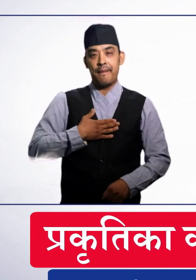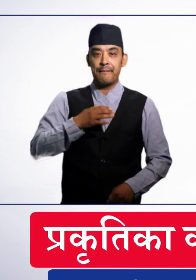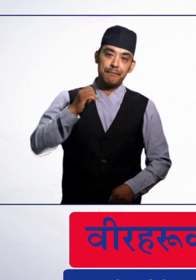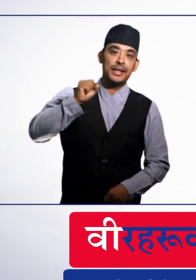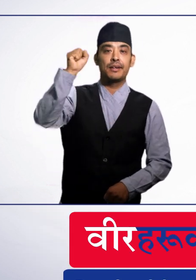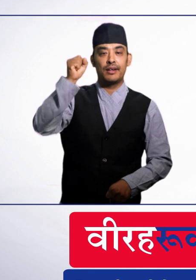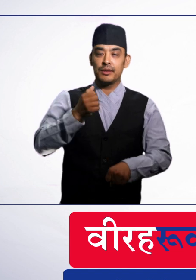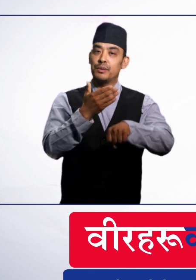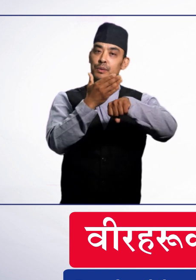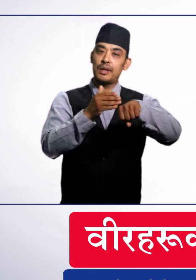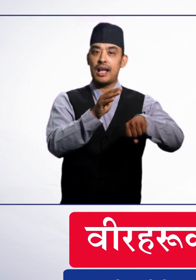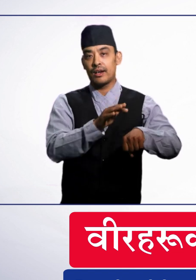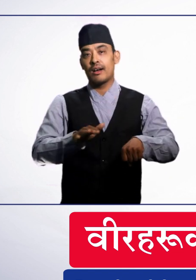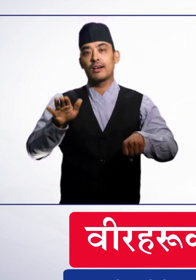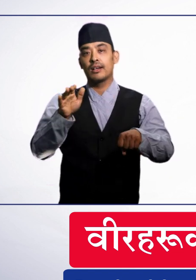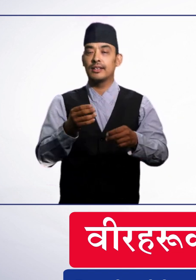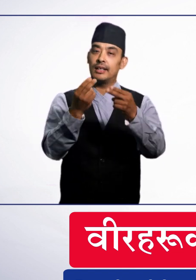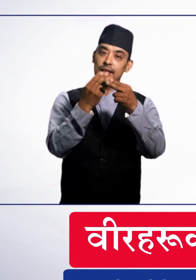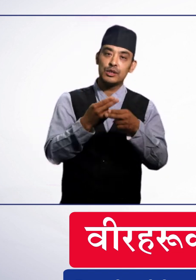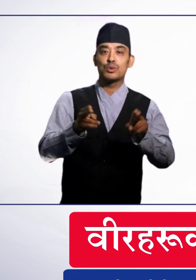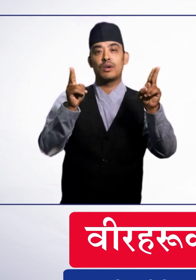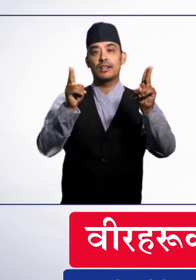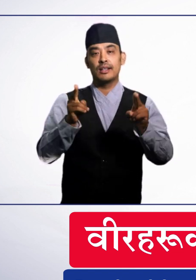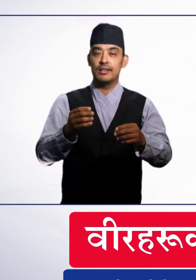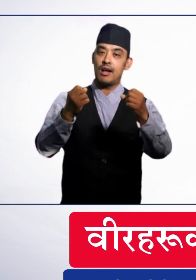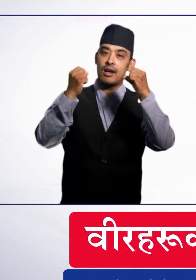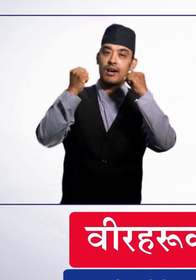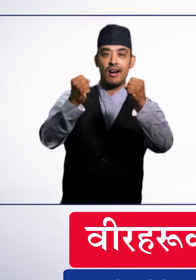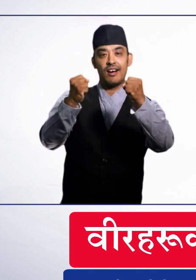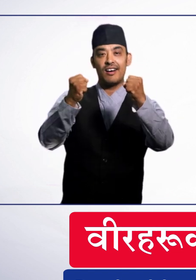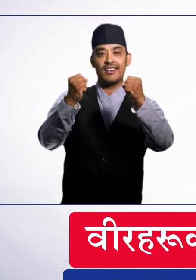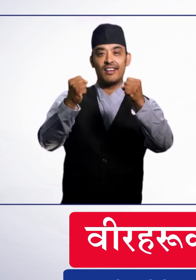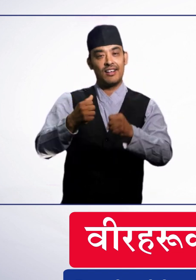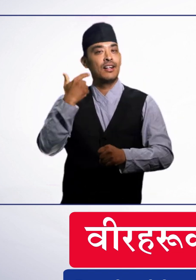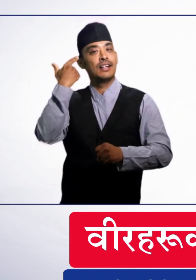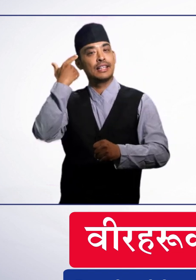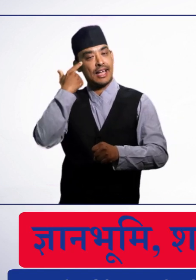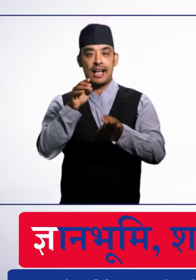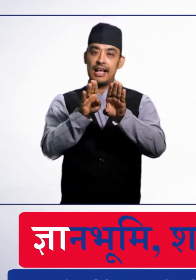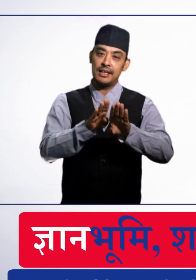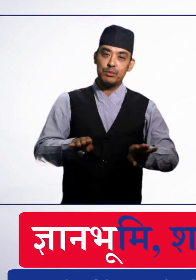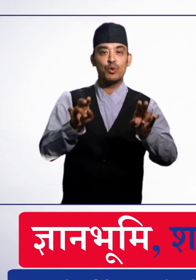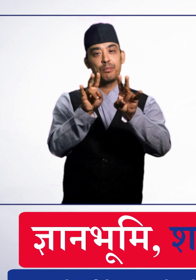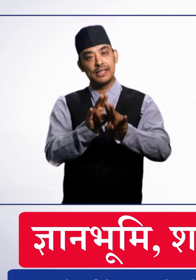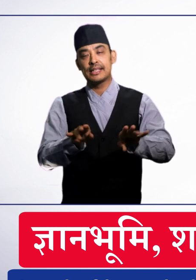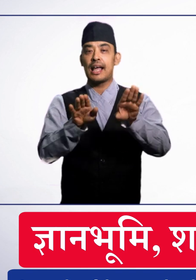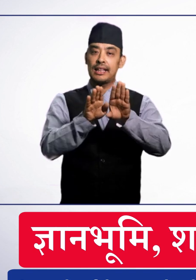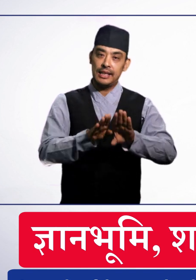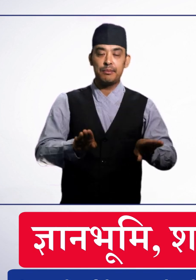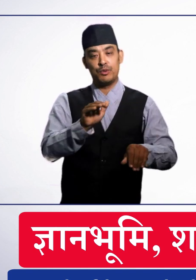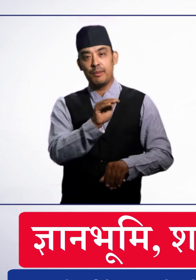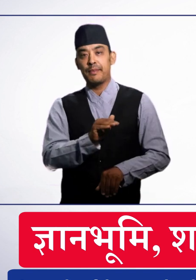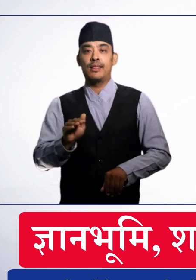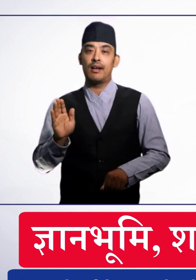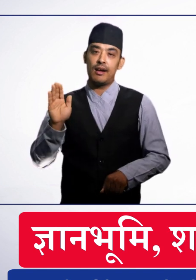आचल वीरहरूका रगतले स्वतन्त्र र अचल ज्ञान भूमि